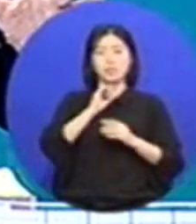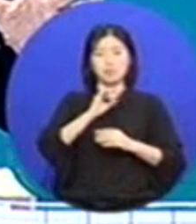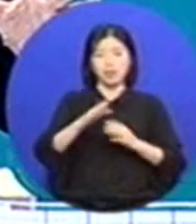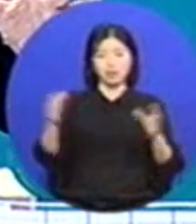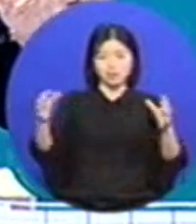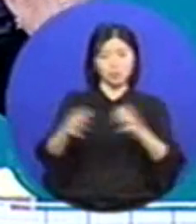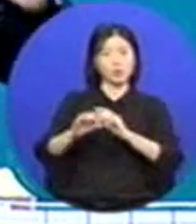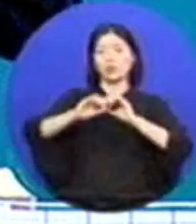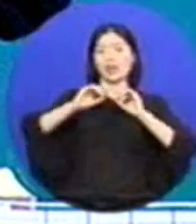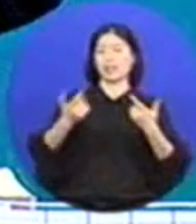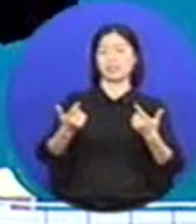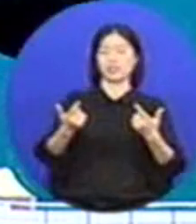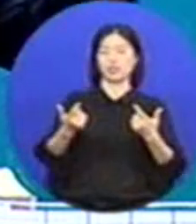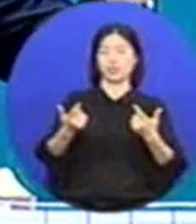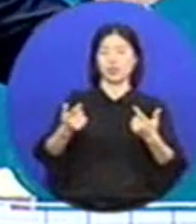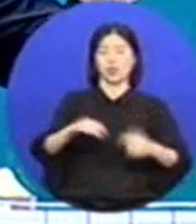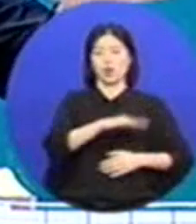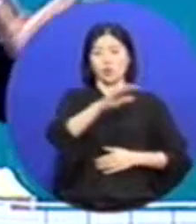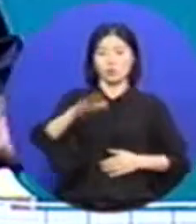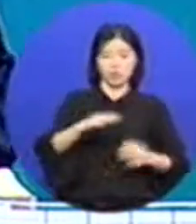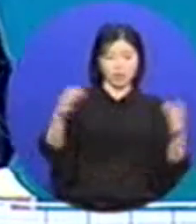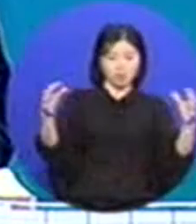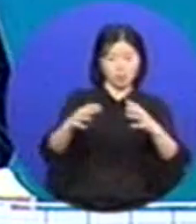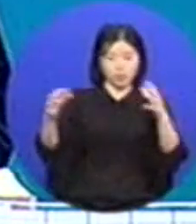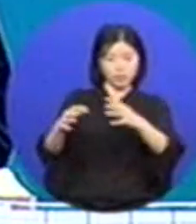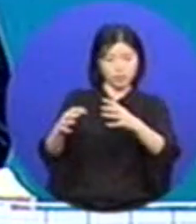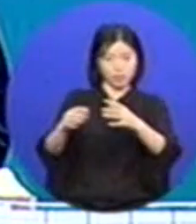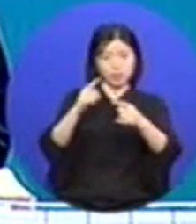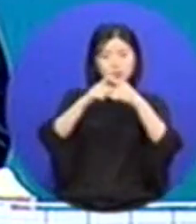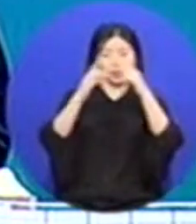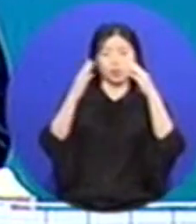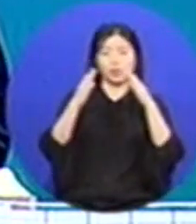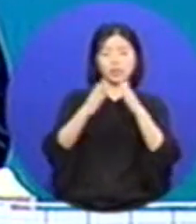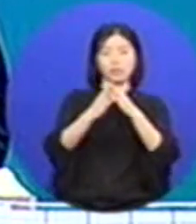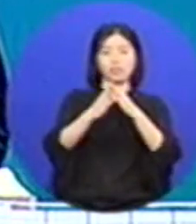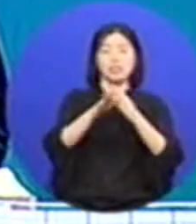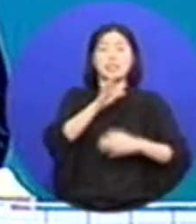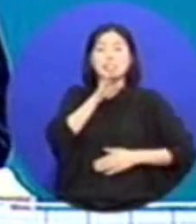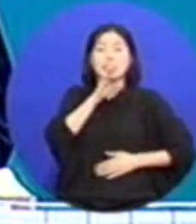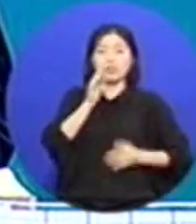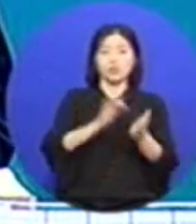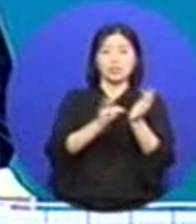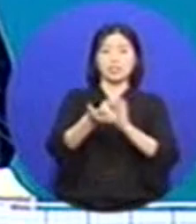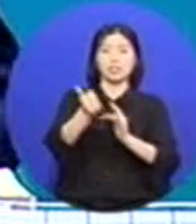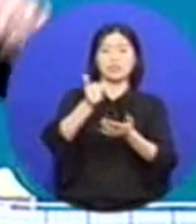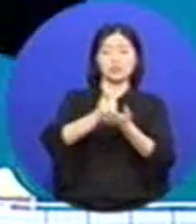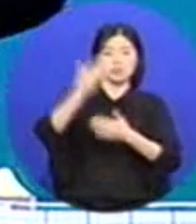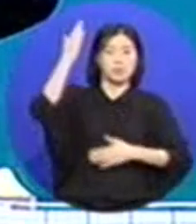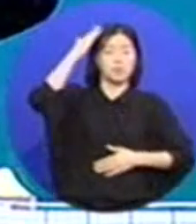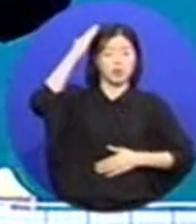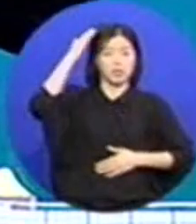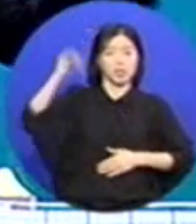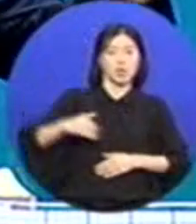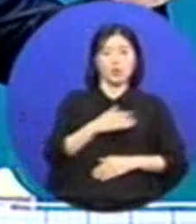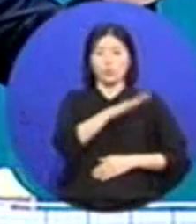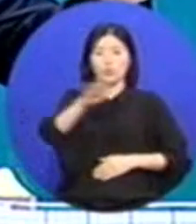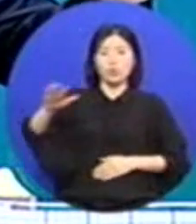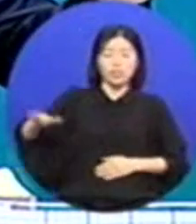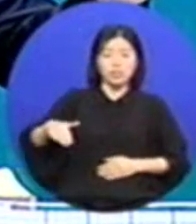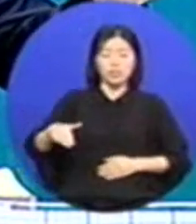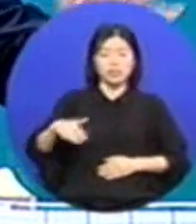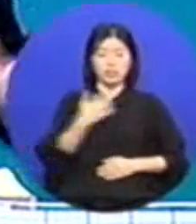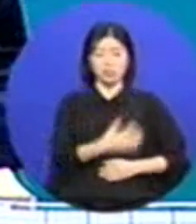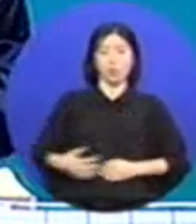거예요 우리가 이렇게 모인 교회는 실제로는 예수님이 머리 시고 우리는 예수님의 몸이 가 우리들은 다 지체 일